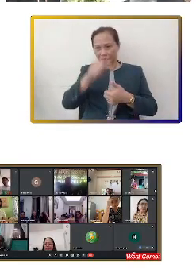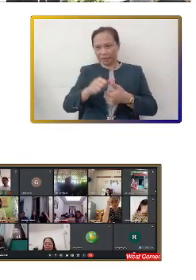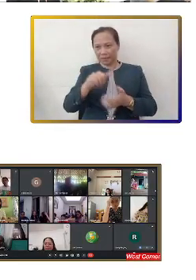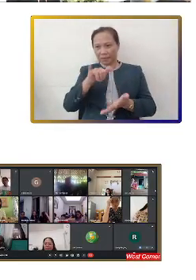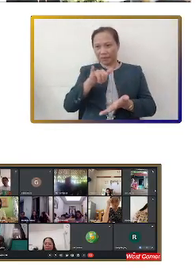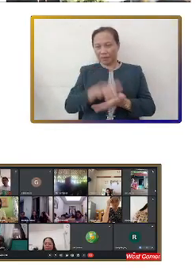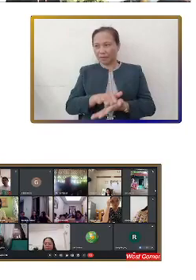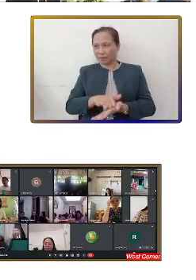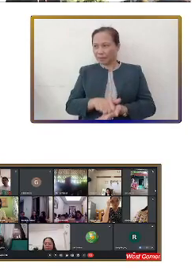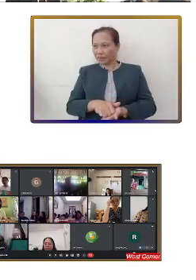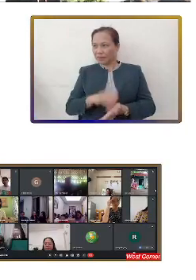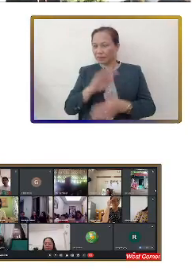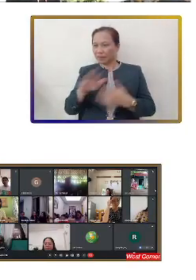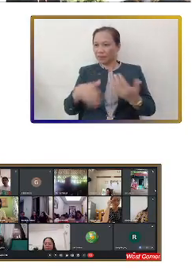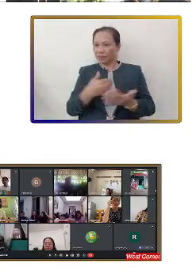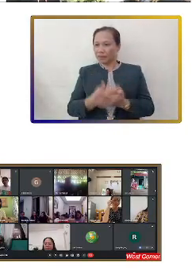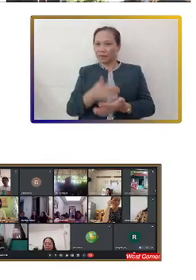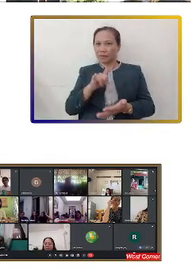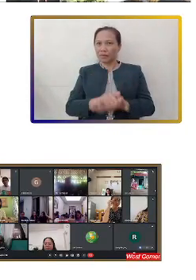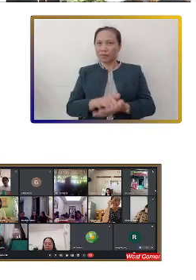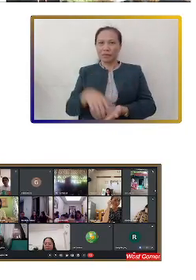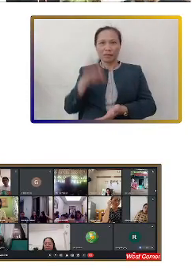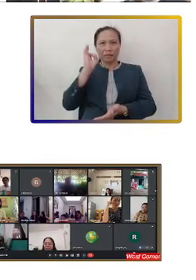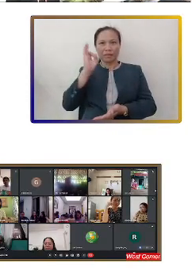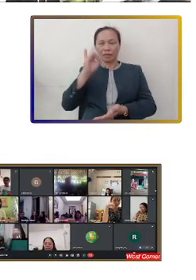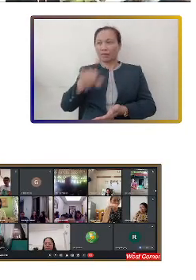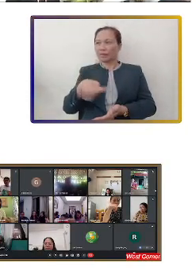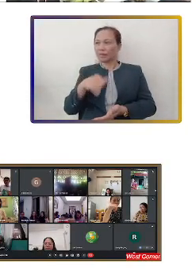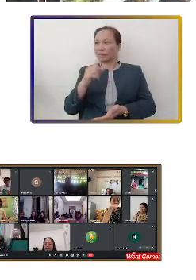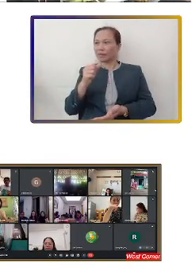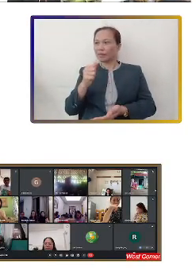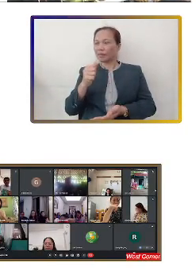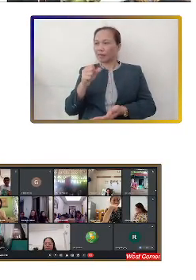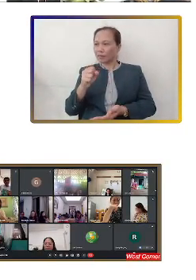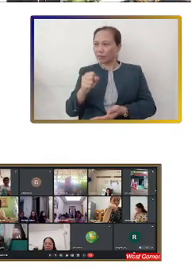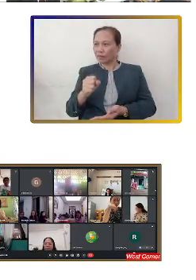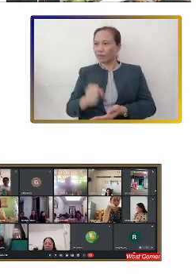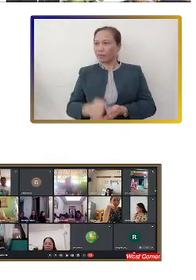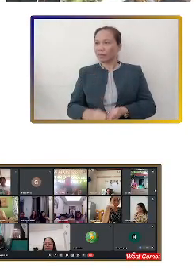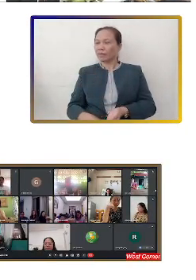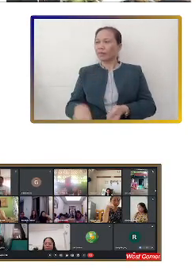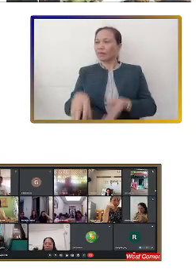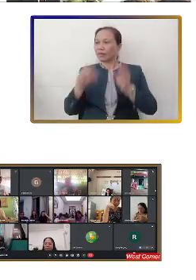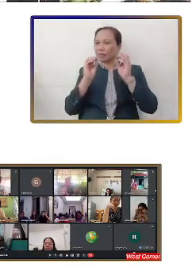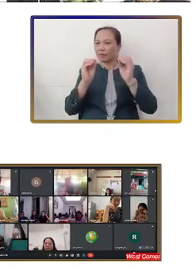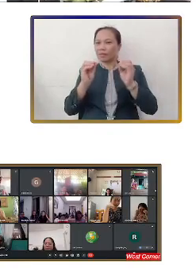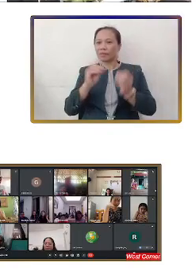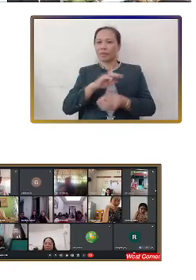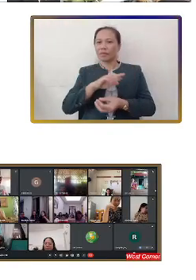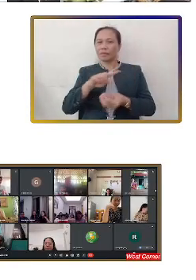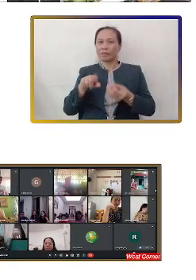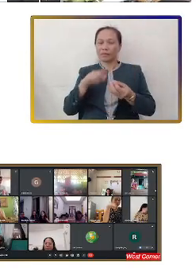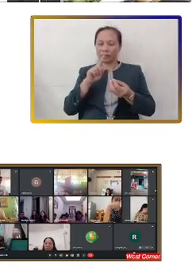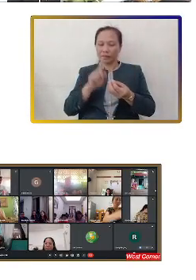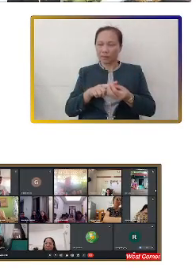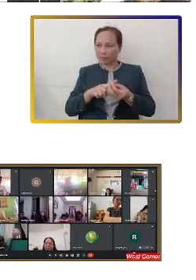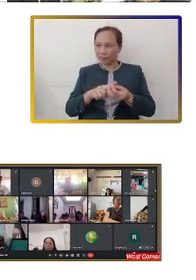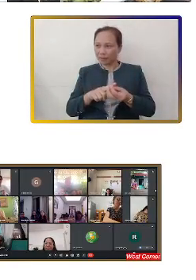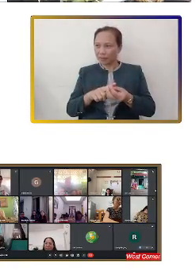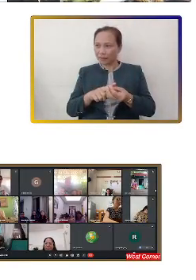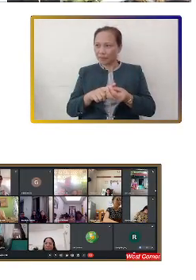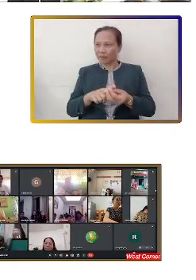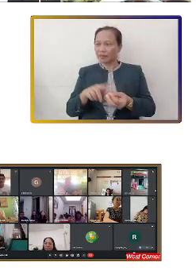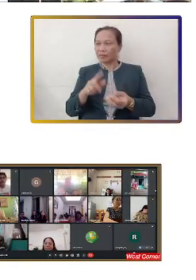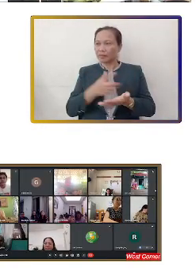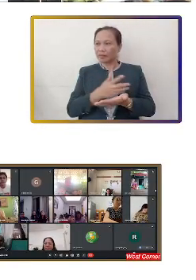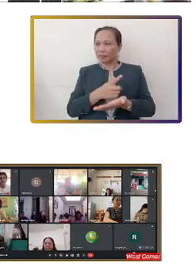mga binaybay dito ni Channel kanina, it's all about leadership. So, kaya pag meron tayong weak leadership,